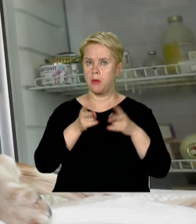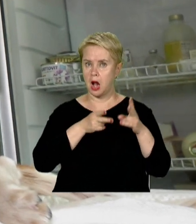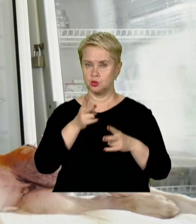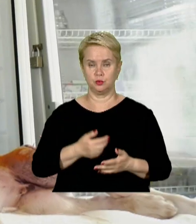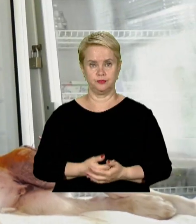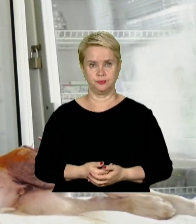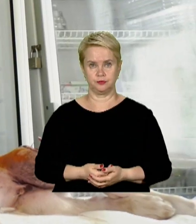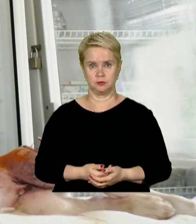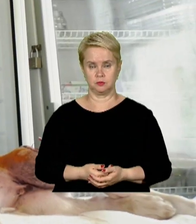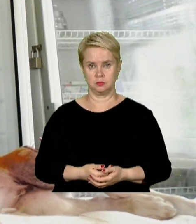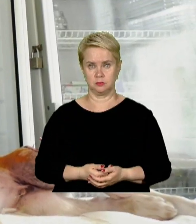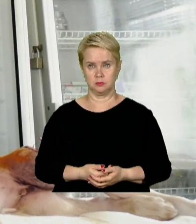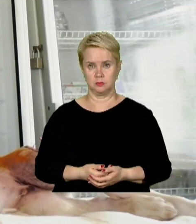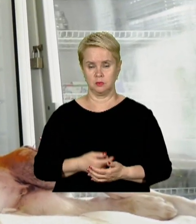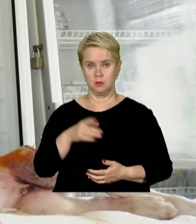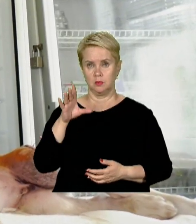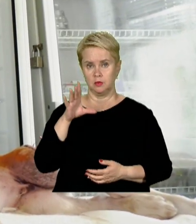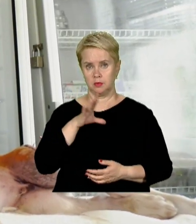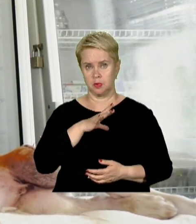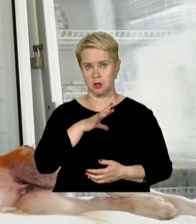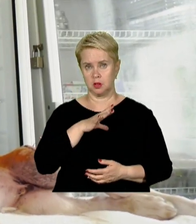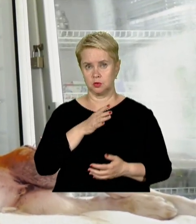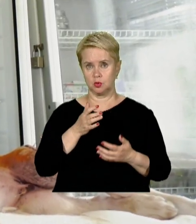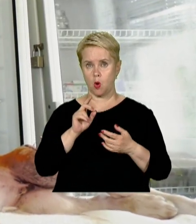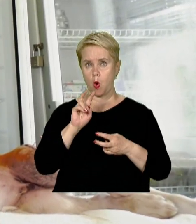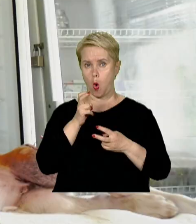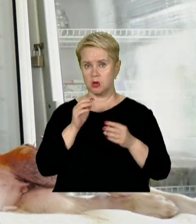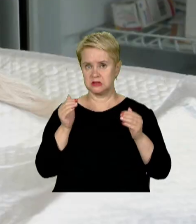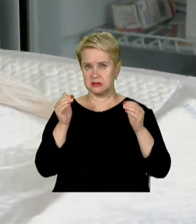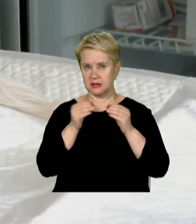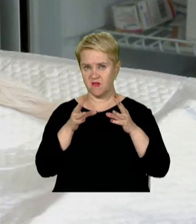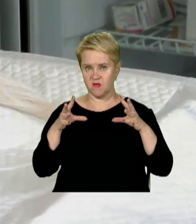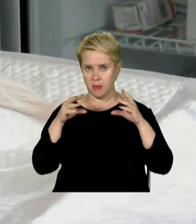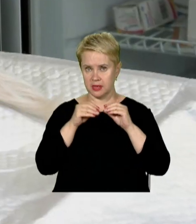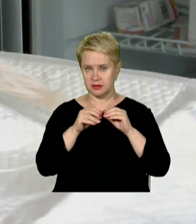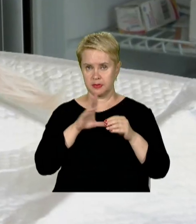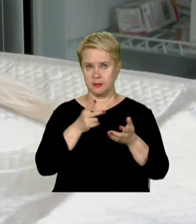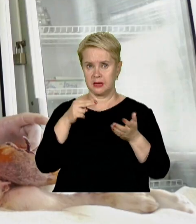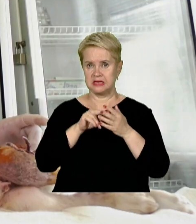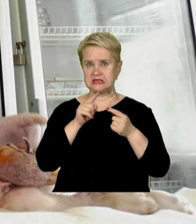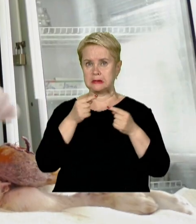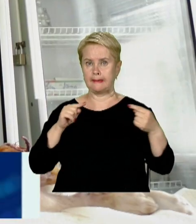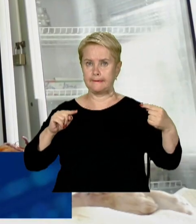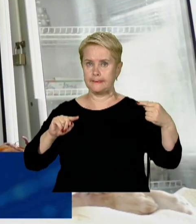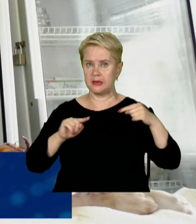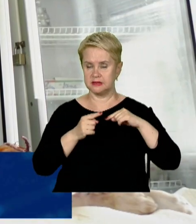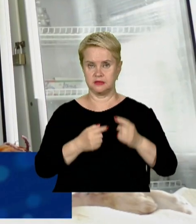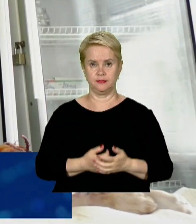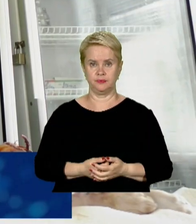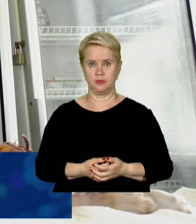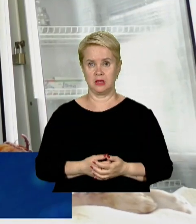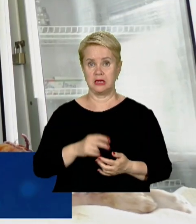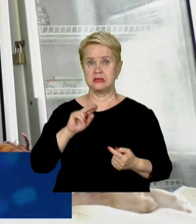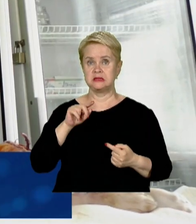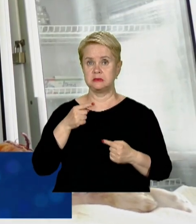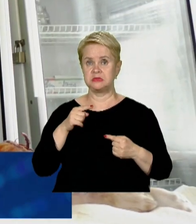операцію. По поводу операції була зібрана кость в місті, були поставлені спіці на